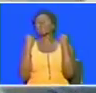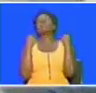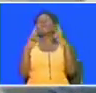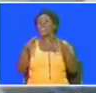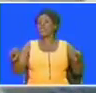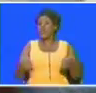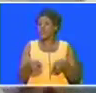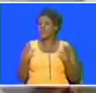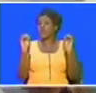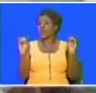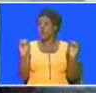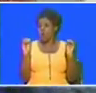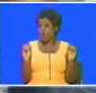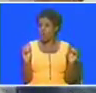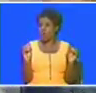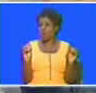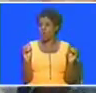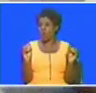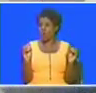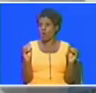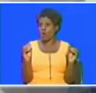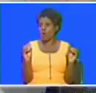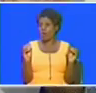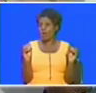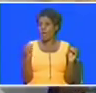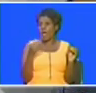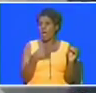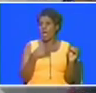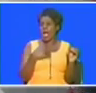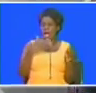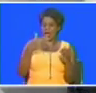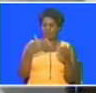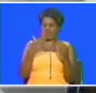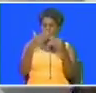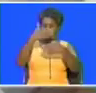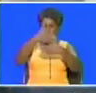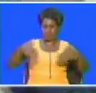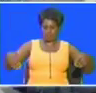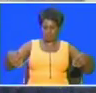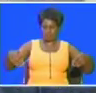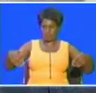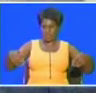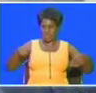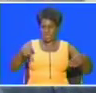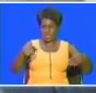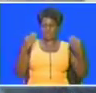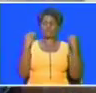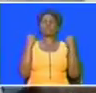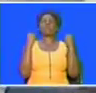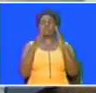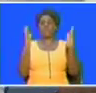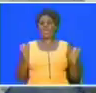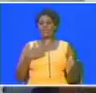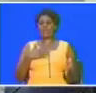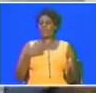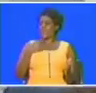kule sebuleni. Kama huna sebule unasema unakaa kwa single room, weka curtain pale ile ni mpaka kuonesha hiki ni kitanda changu. Maanake kila